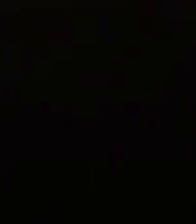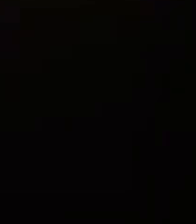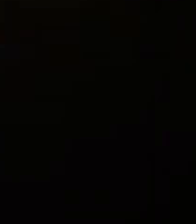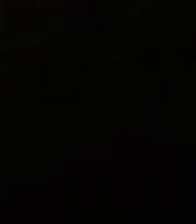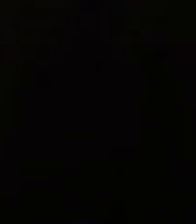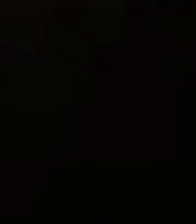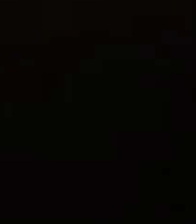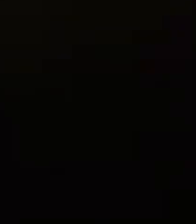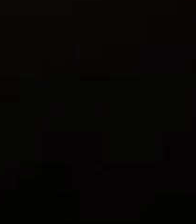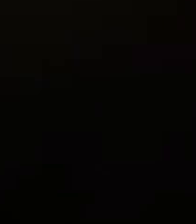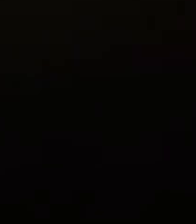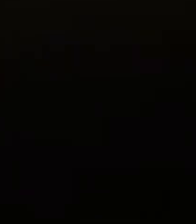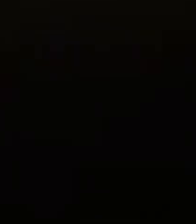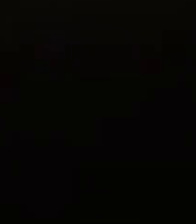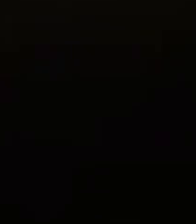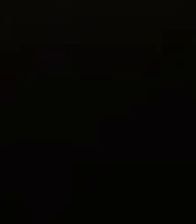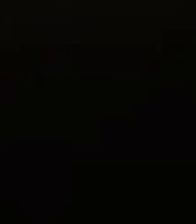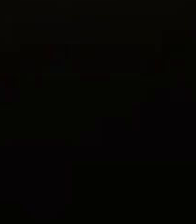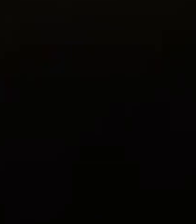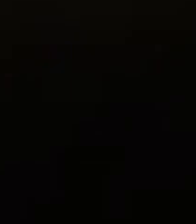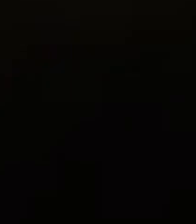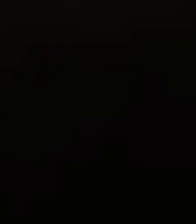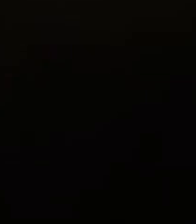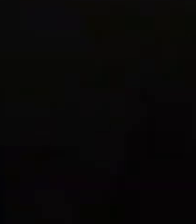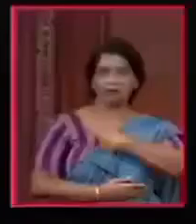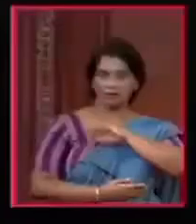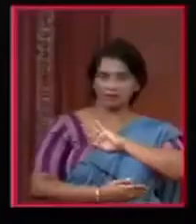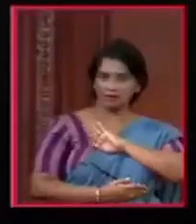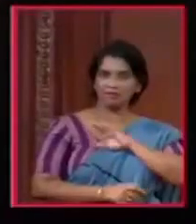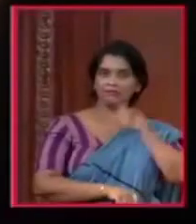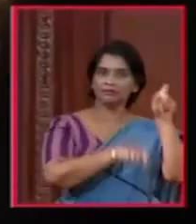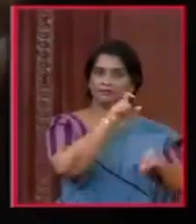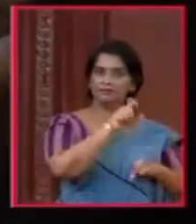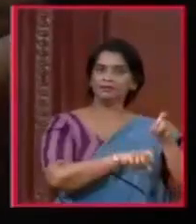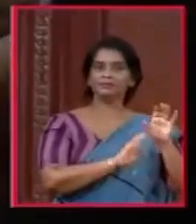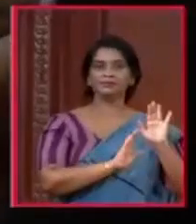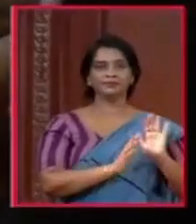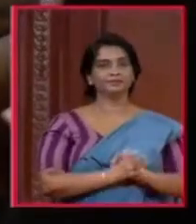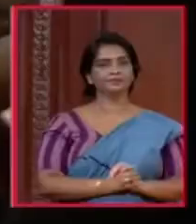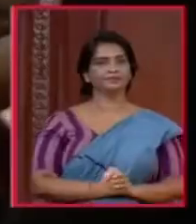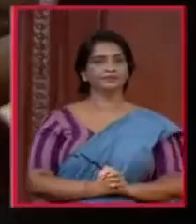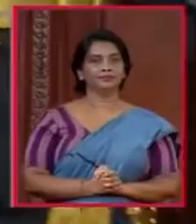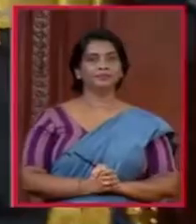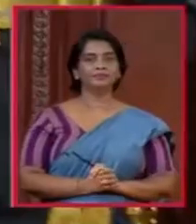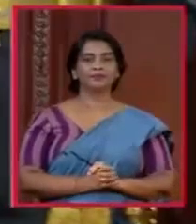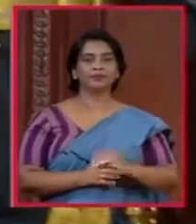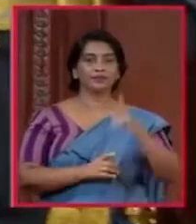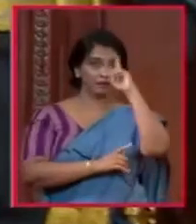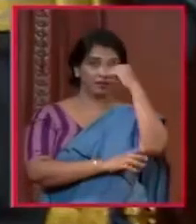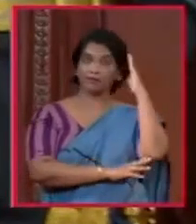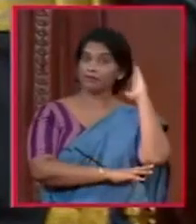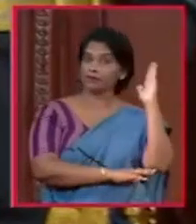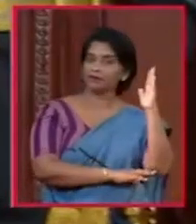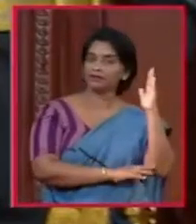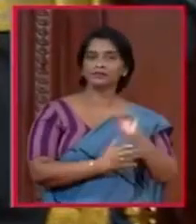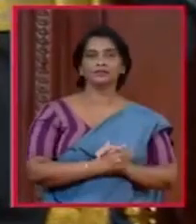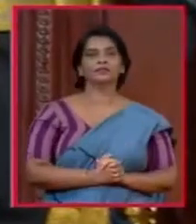වැඩම වදාළ ගෞරවනීය මානායක හමුදුරන් වහන්සේලාගෙන් අපේ